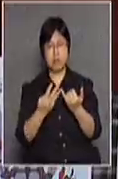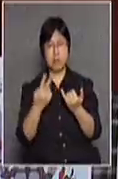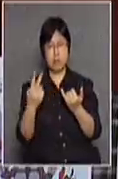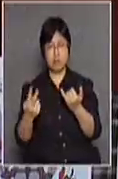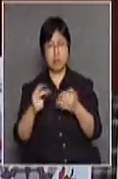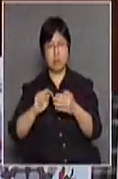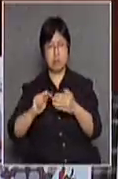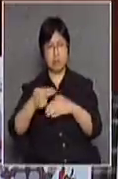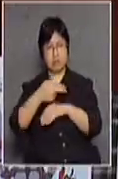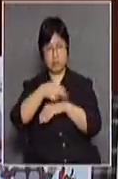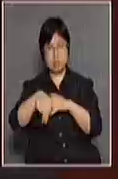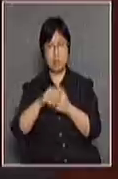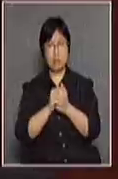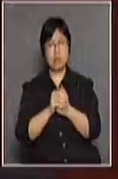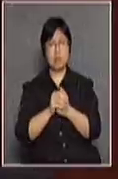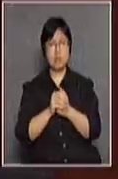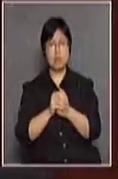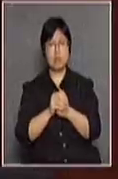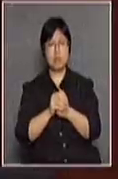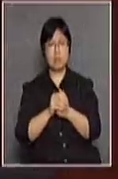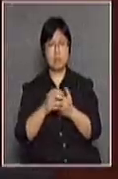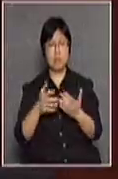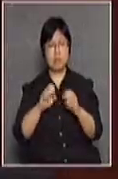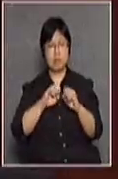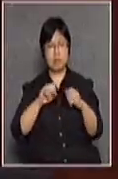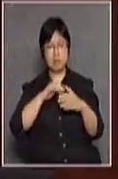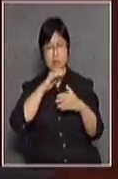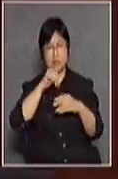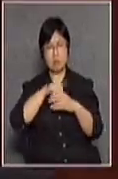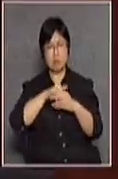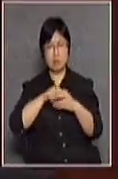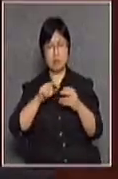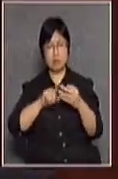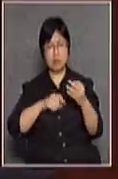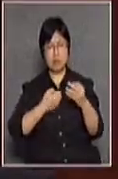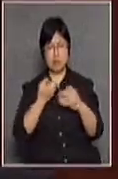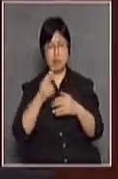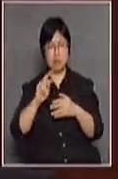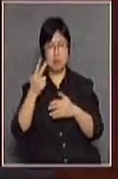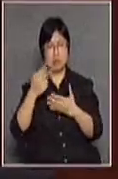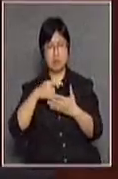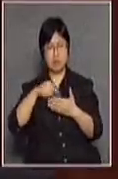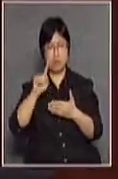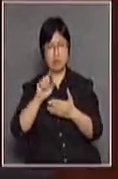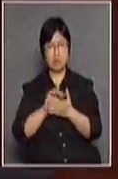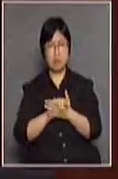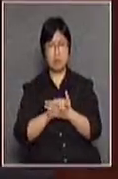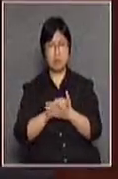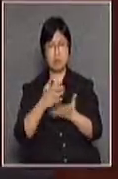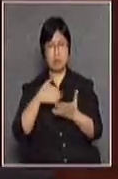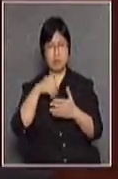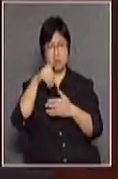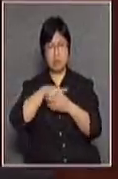642項修正案。 現在各位提出的待決議題是陳志全議員動議的修正案，予以通過。現在付諸表